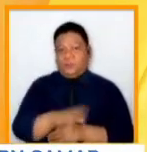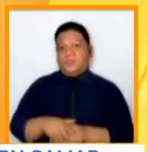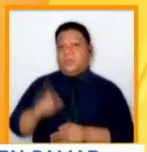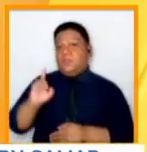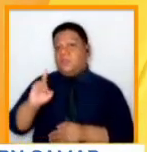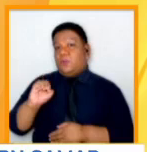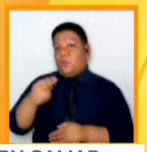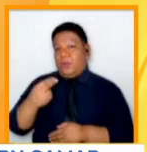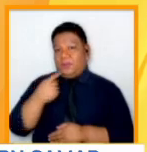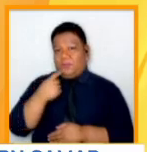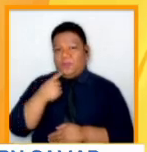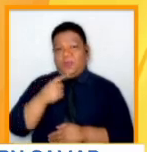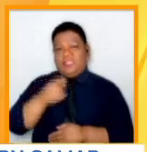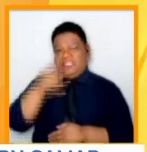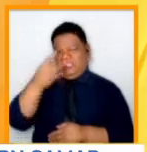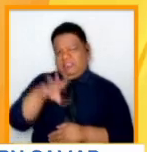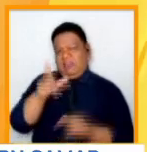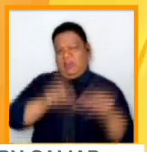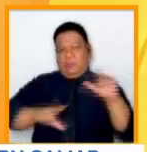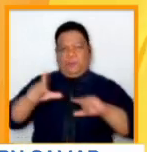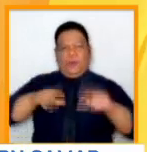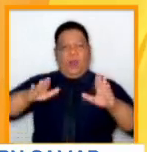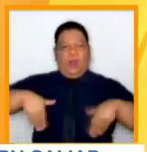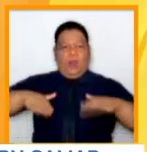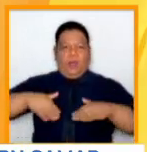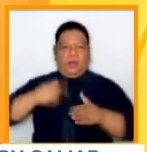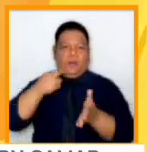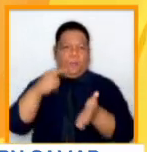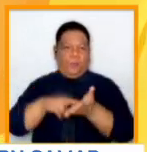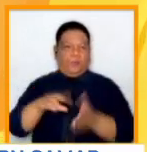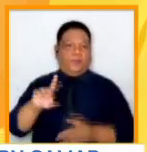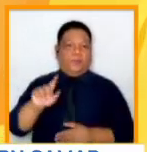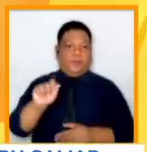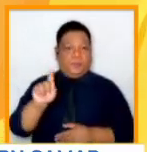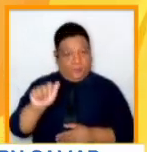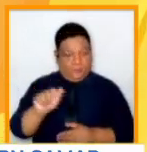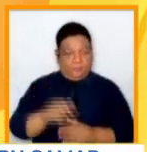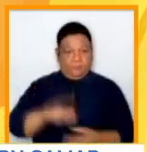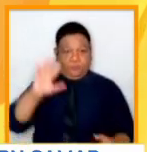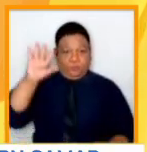hindi nakapagsumite ng datos. Sa kabuuan,